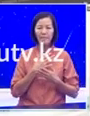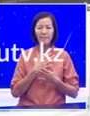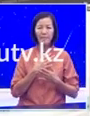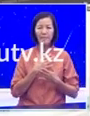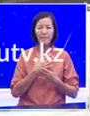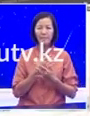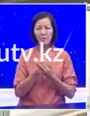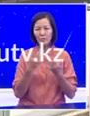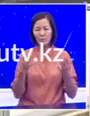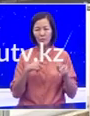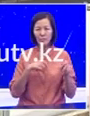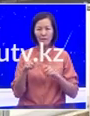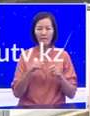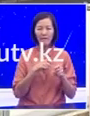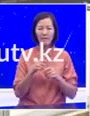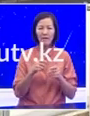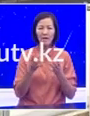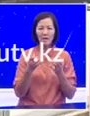Сондықтан біз қазір